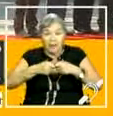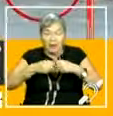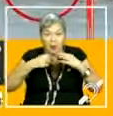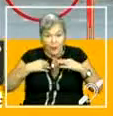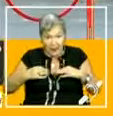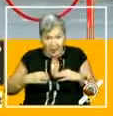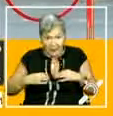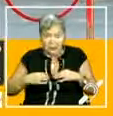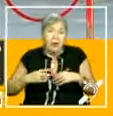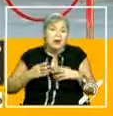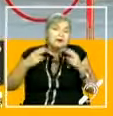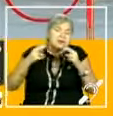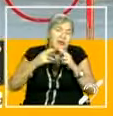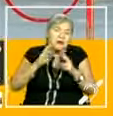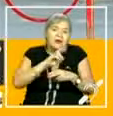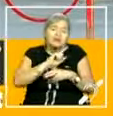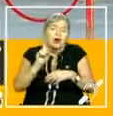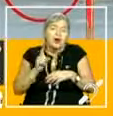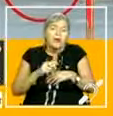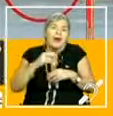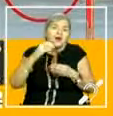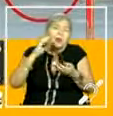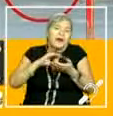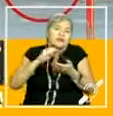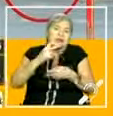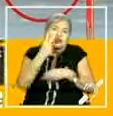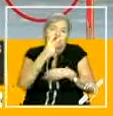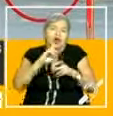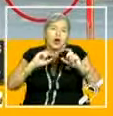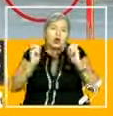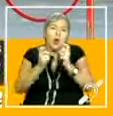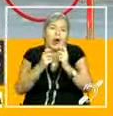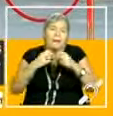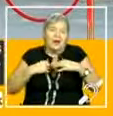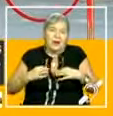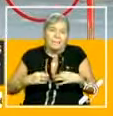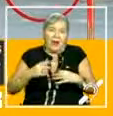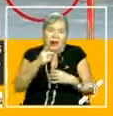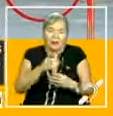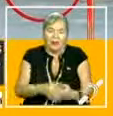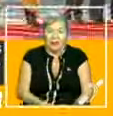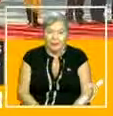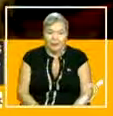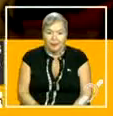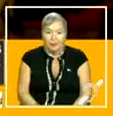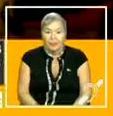doar pentru o întrevedere cu președintele Camerei Deputaților și cu președintele Senatului.